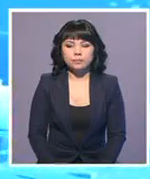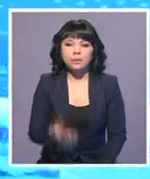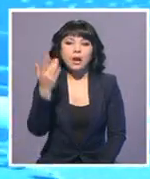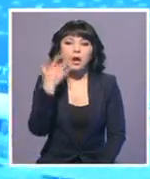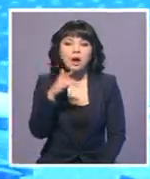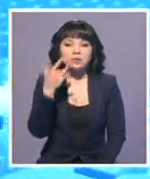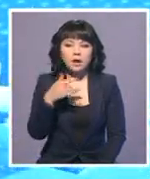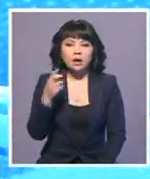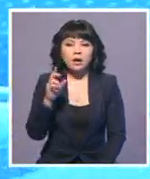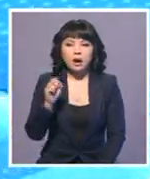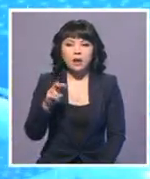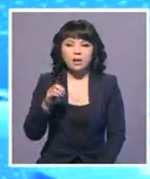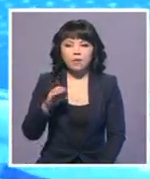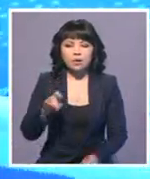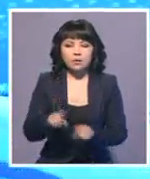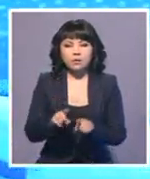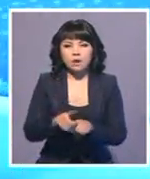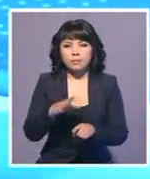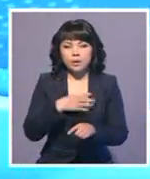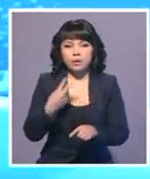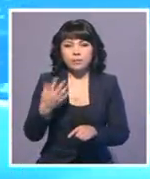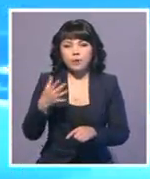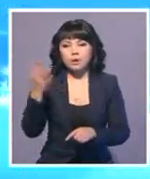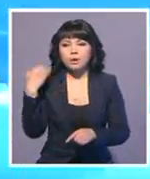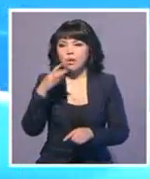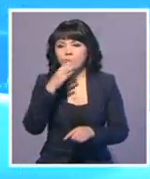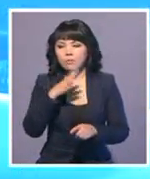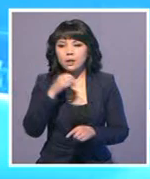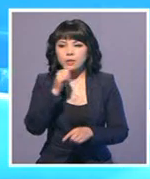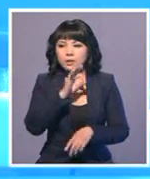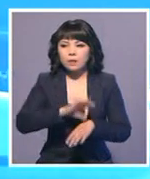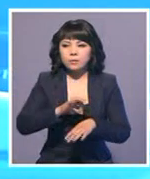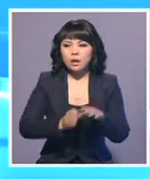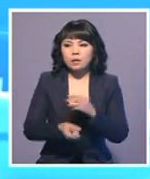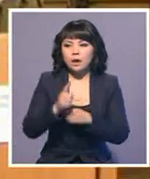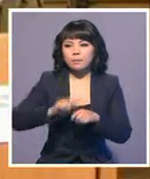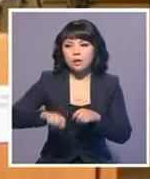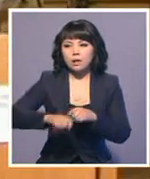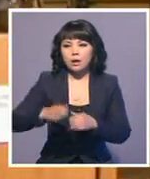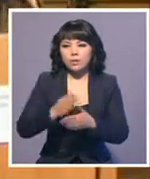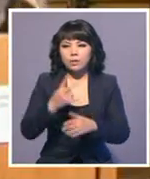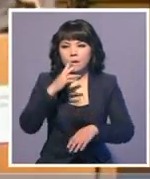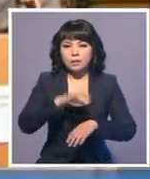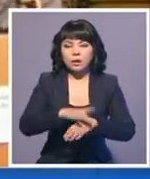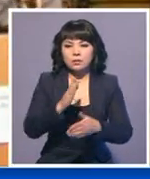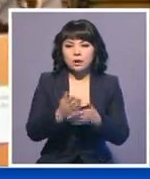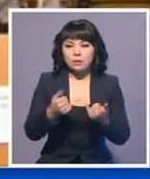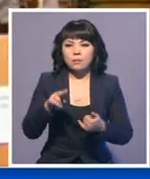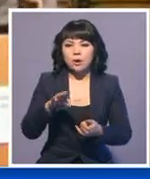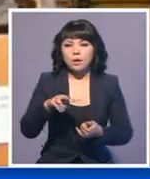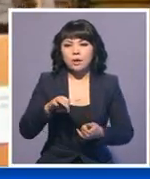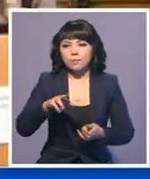Ақштың Калифорния штатында 25 бала бұрын соңды кездеспеген жұмбақ ауруға шалдықты. Дәрігерлер оның белгілерін полиомиелитке